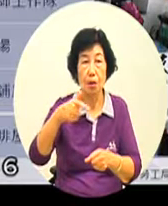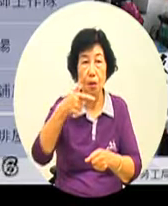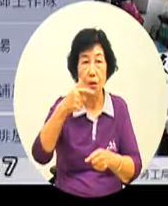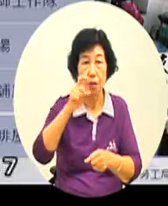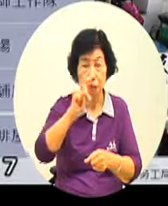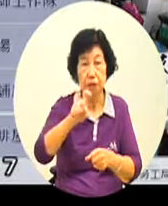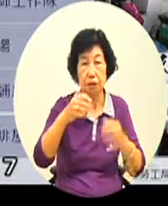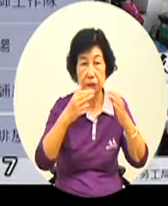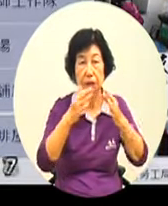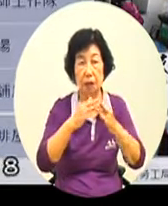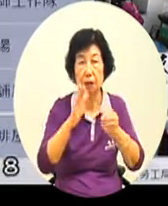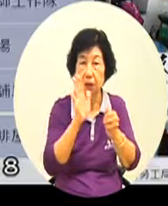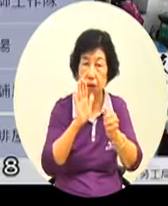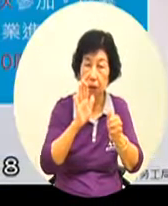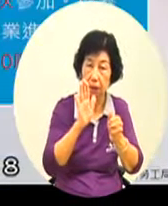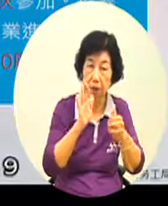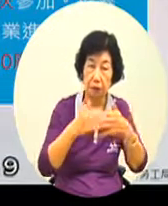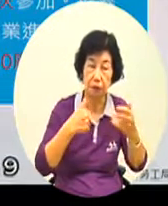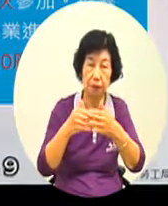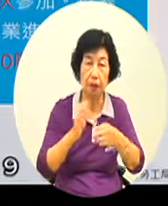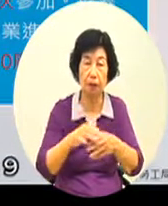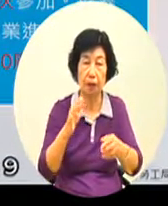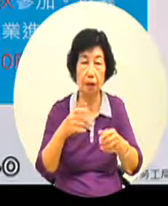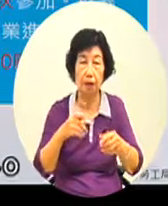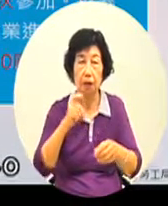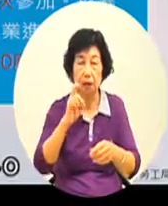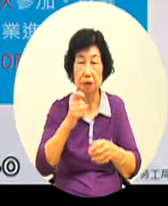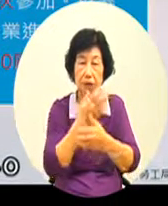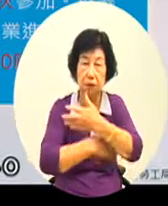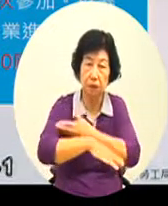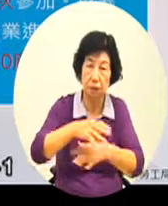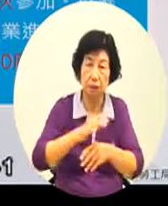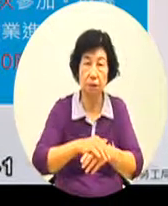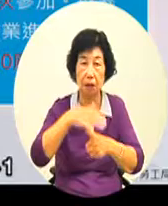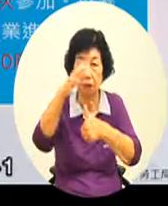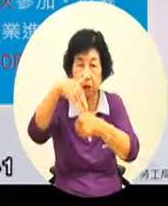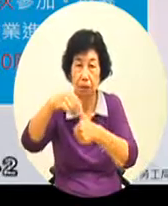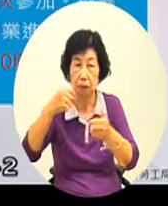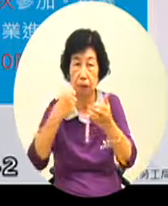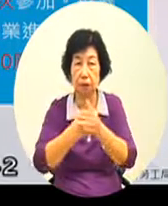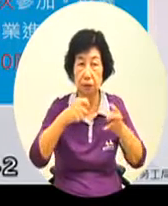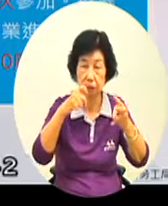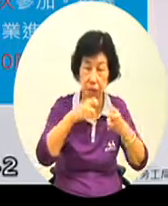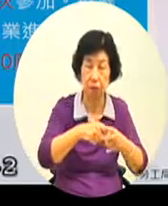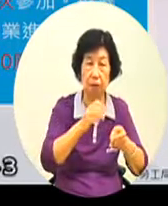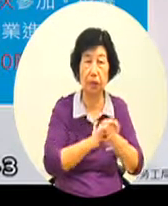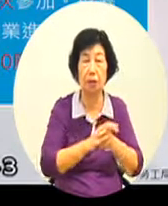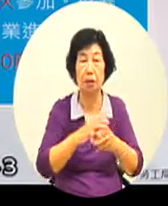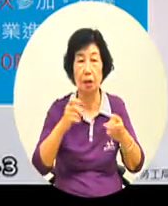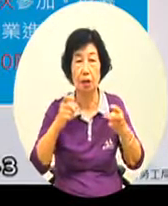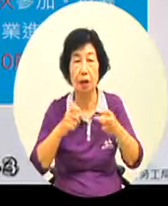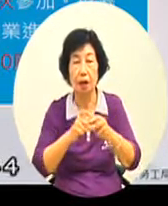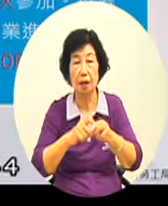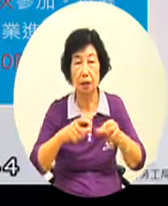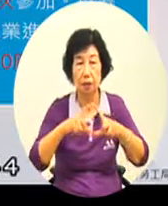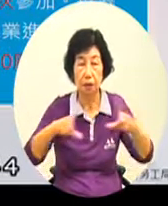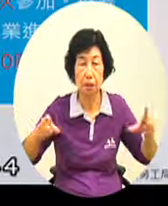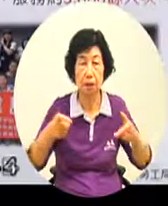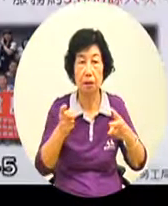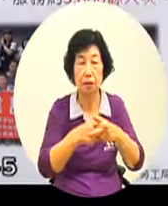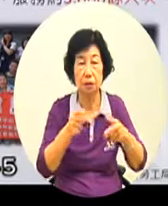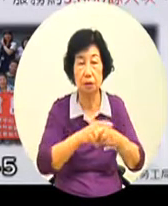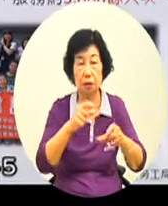友。那我们成立了11大安慰家族，招募志工到中小企业进行公安访视辅导。那